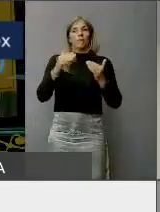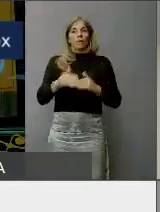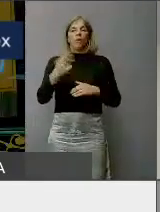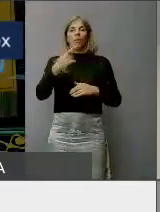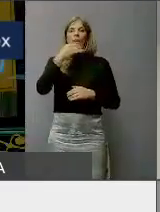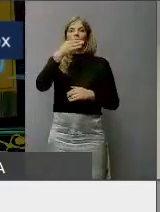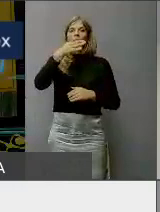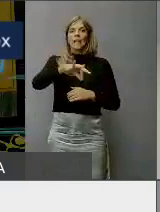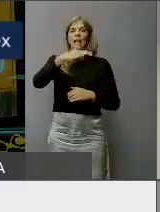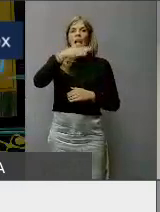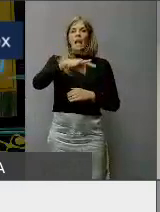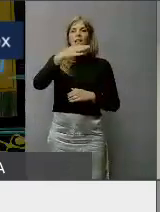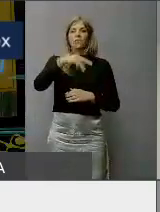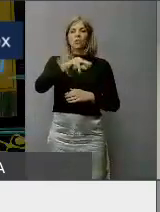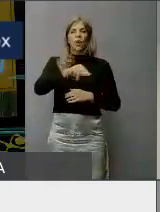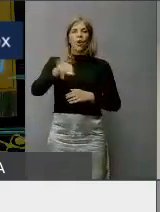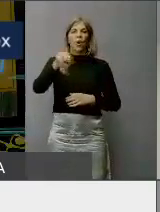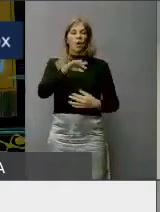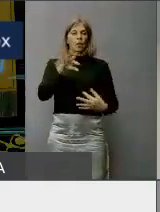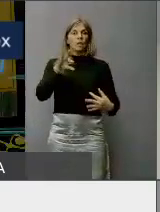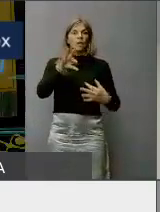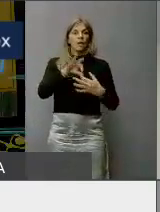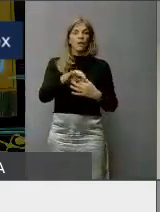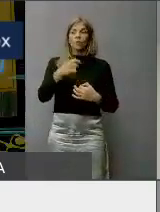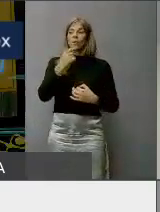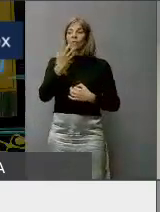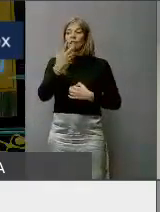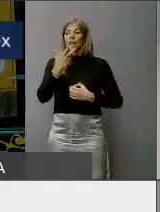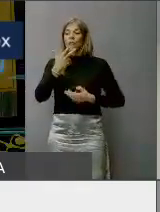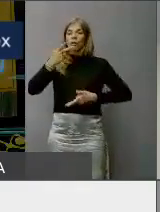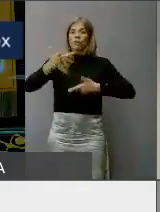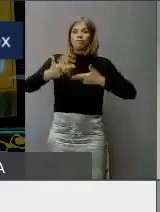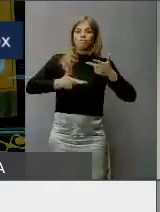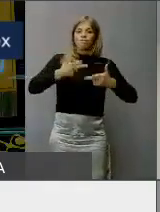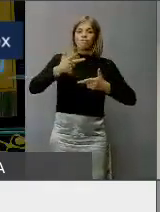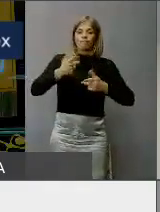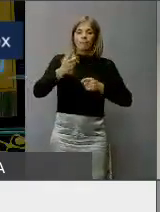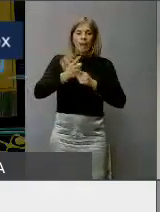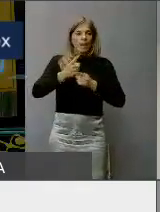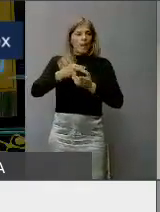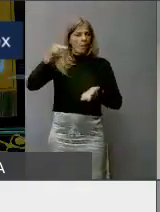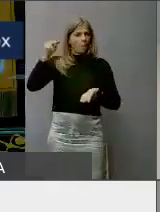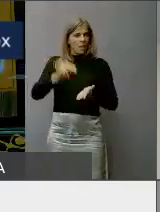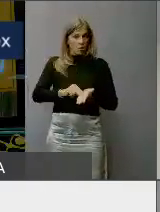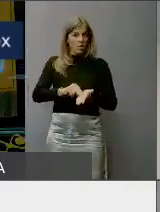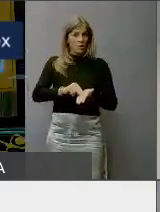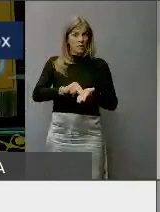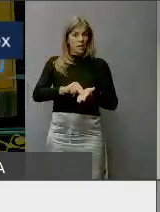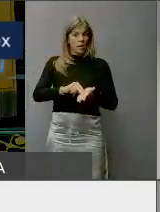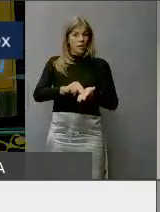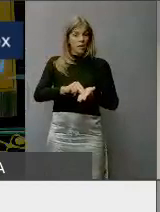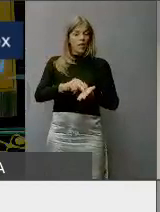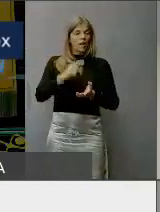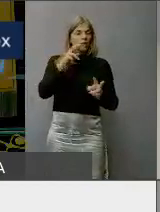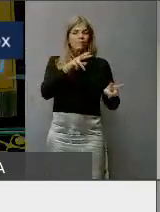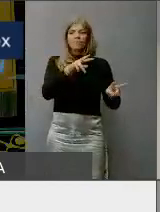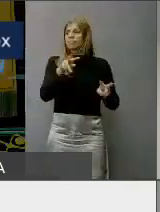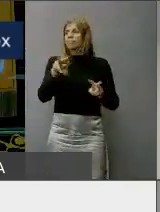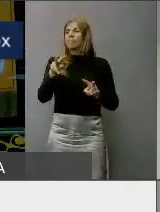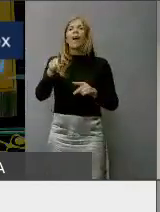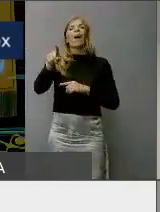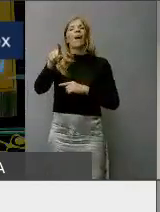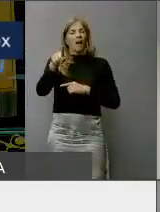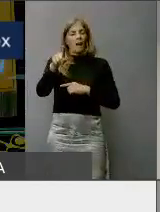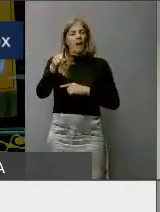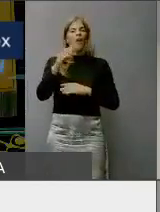desiderano a prenotarsi sulla delibera di consiglio numero 93 non vedo in consigliera